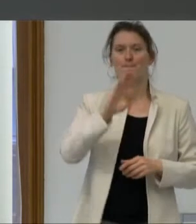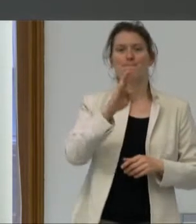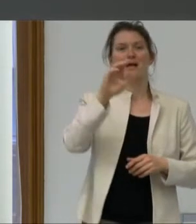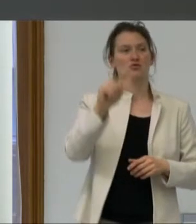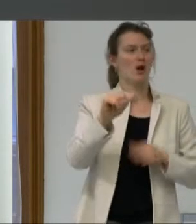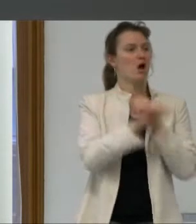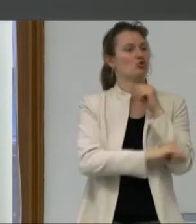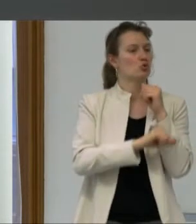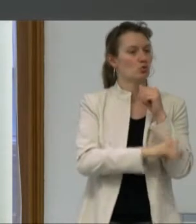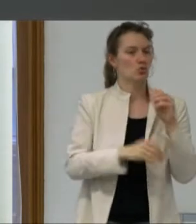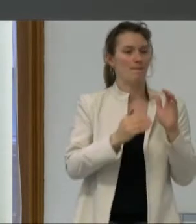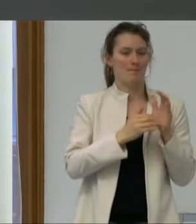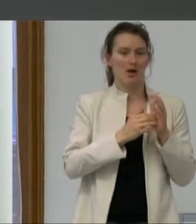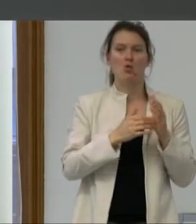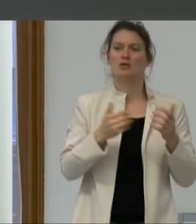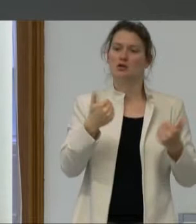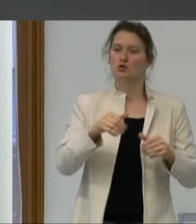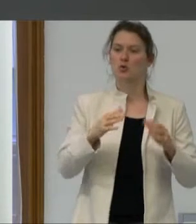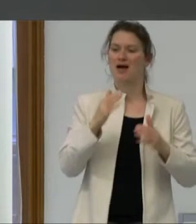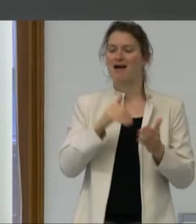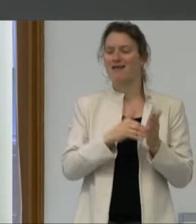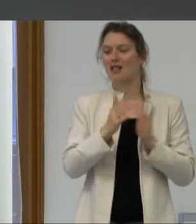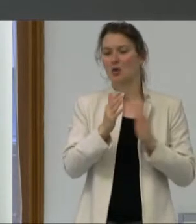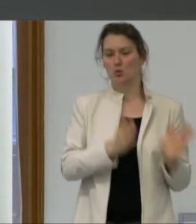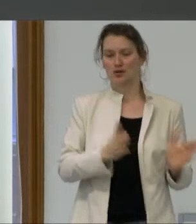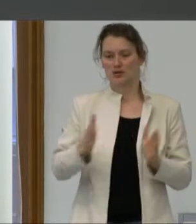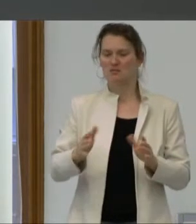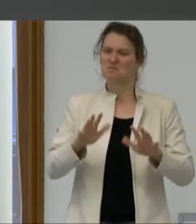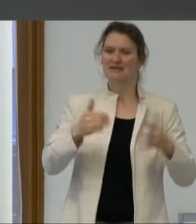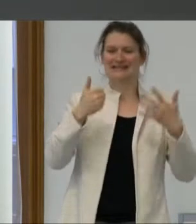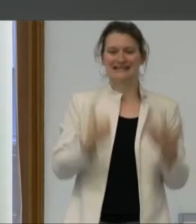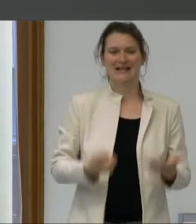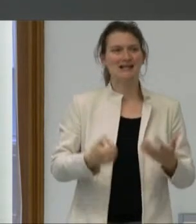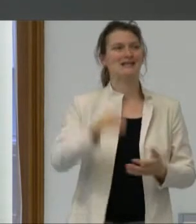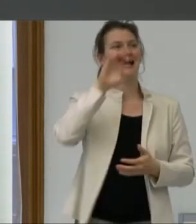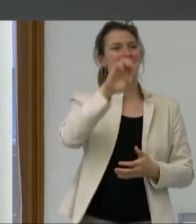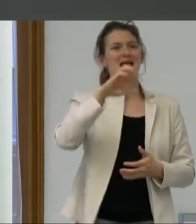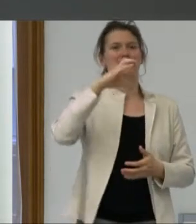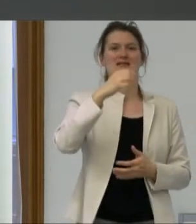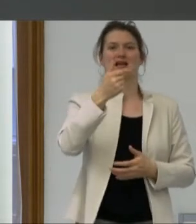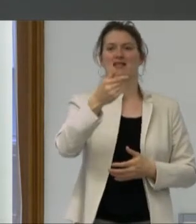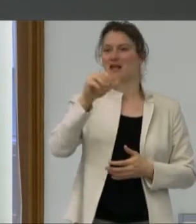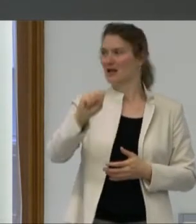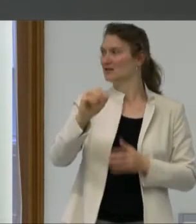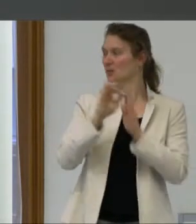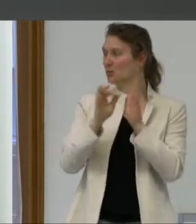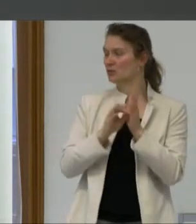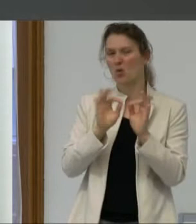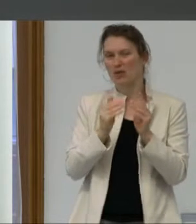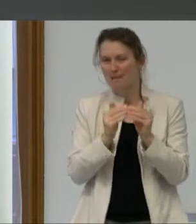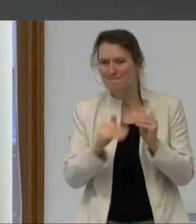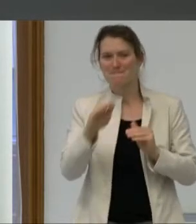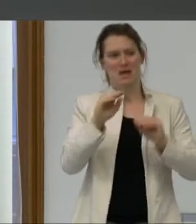Bachelorstudiums dann eine cross-kategorale Ausbildung im Umfang von mindestens 60 ECDS, wenn nicht sogar mehr sein.